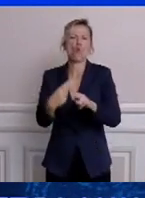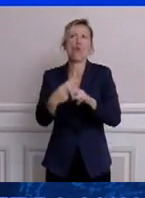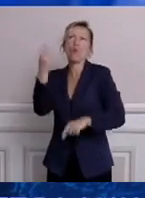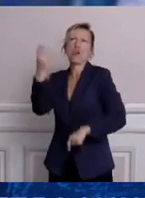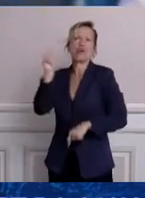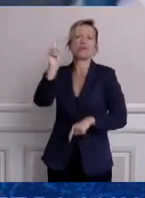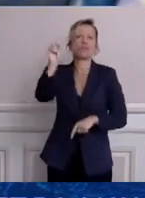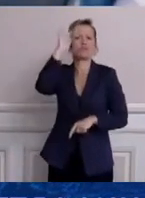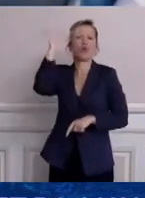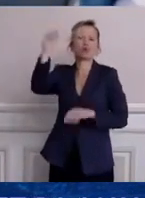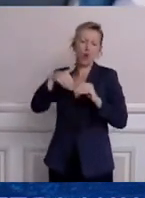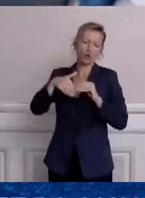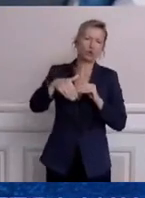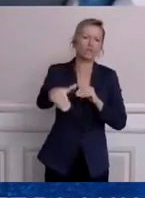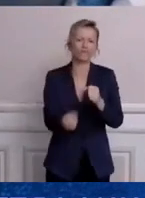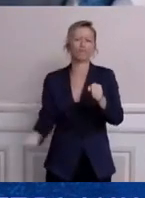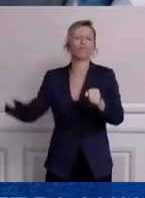επόμενος Περιφερειάρχης Βορείου Αιγαίου.